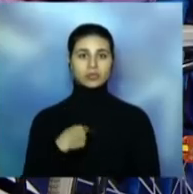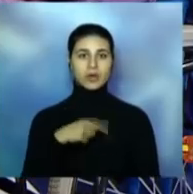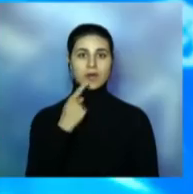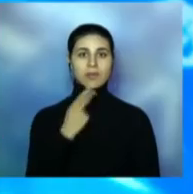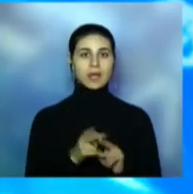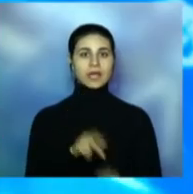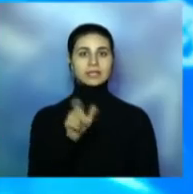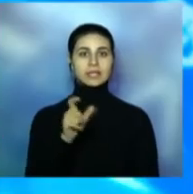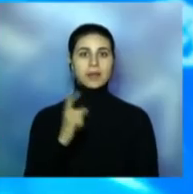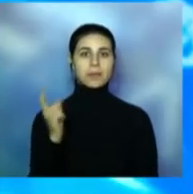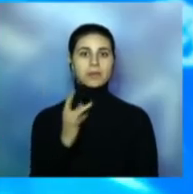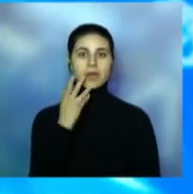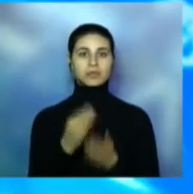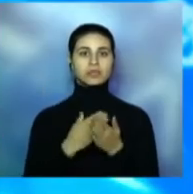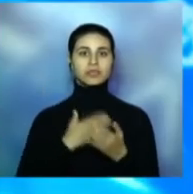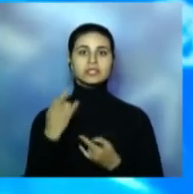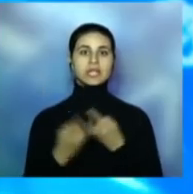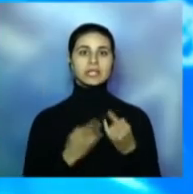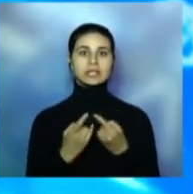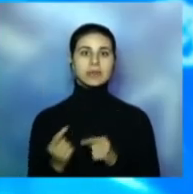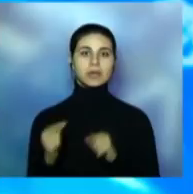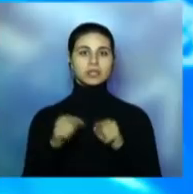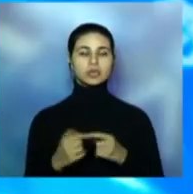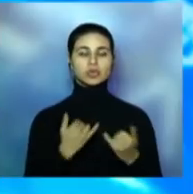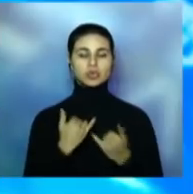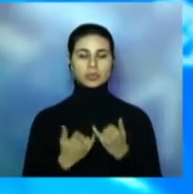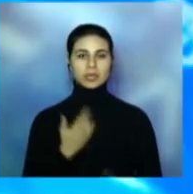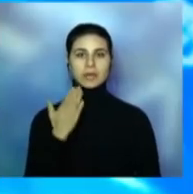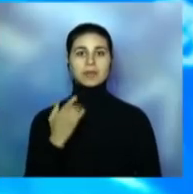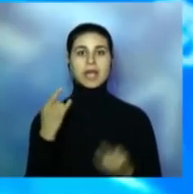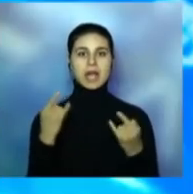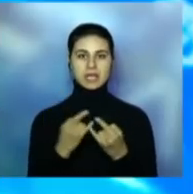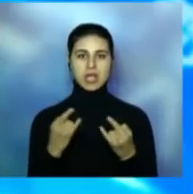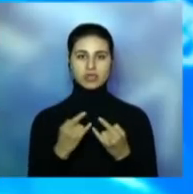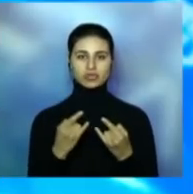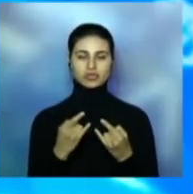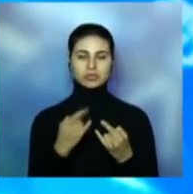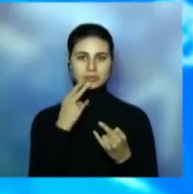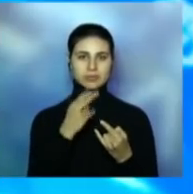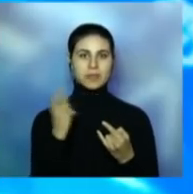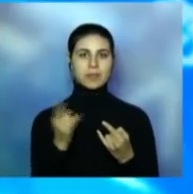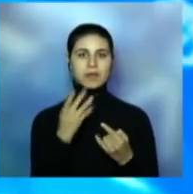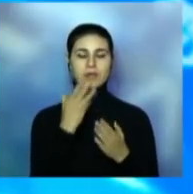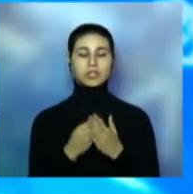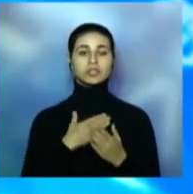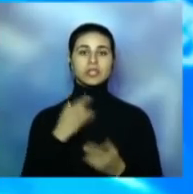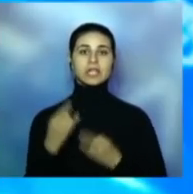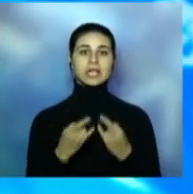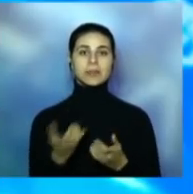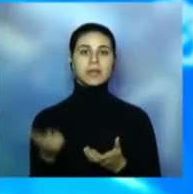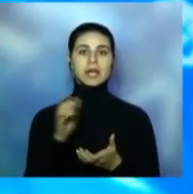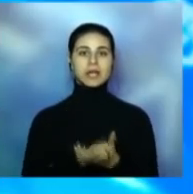ეს ადამიანები პირველად ჩვენს გადაცემაში აღმოჩნდნენ სტუმრები, ეთერის სტუმრები, ანუ ეკრანზე ჩვენი გადაცემით